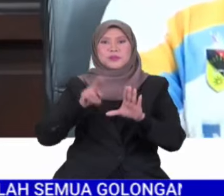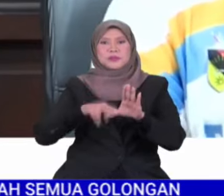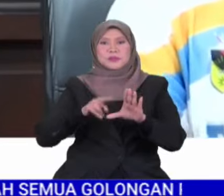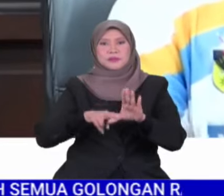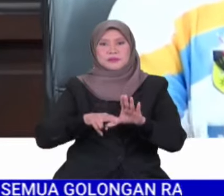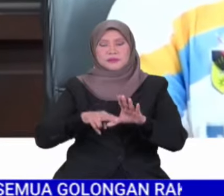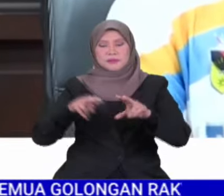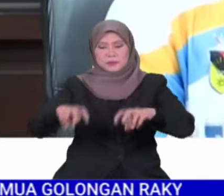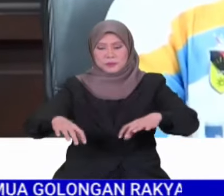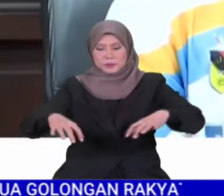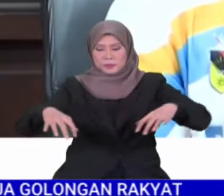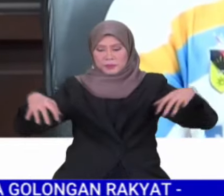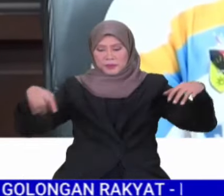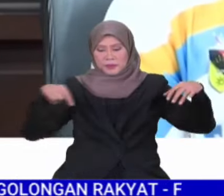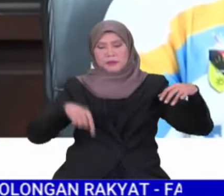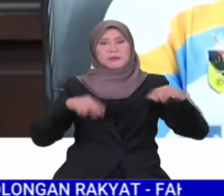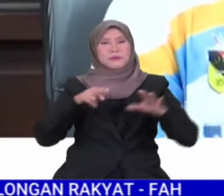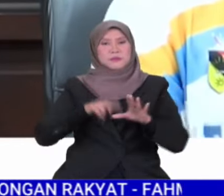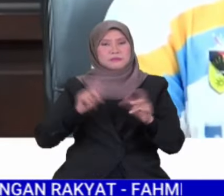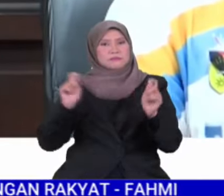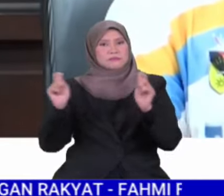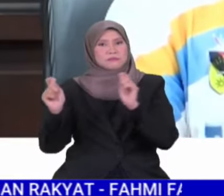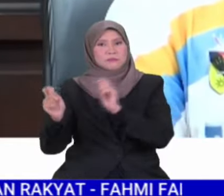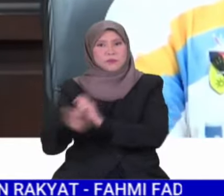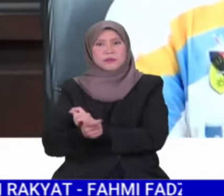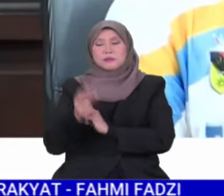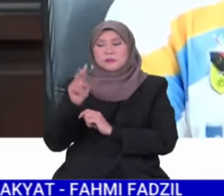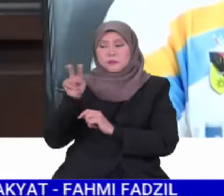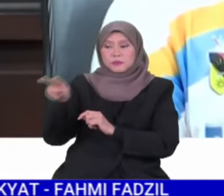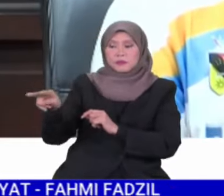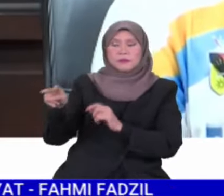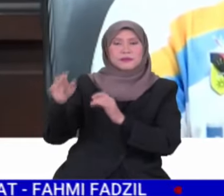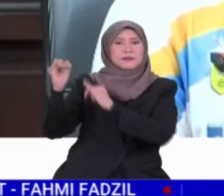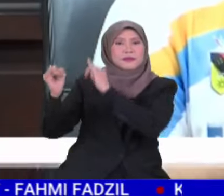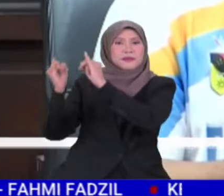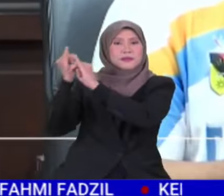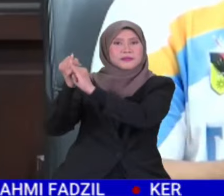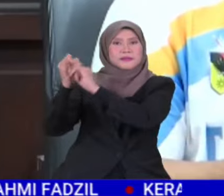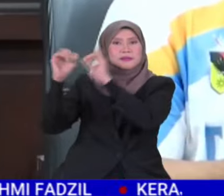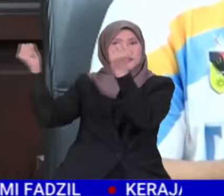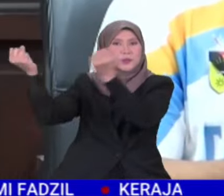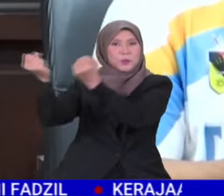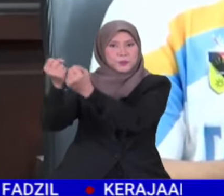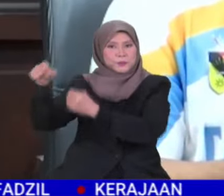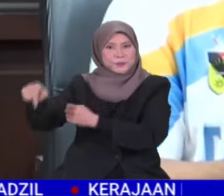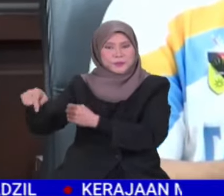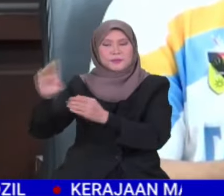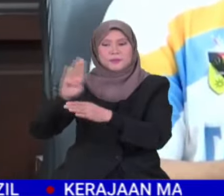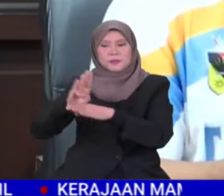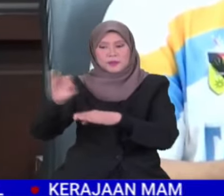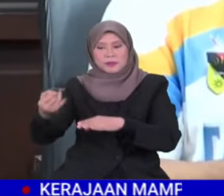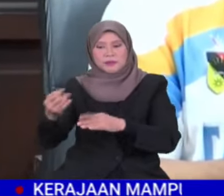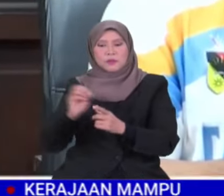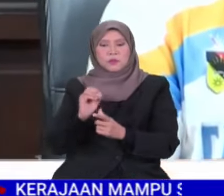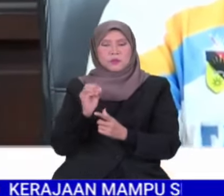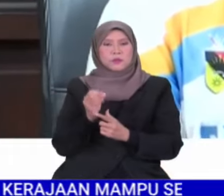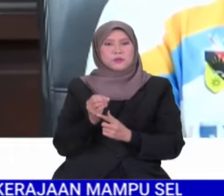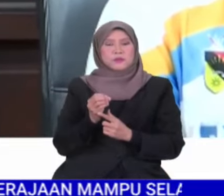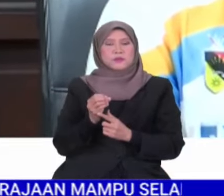yang ada di stadium tersebut. Kalau kita lihat stadium-stadium antarabangsa termasuk Stadium Bukit Jalil atau